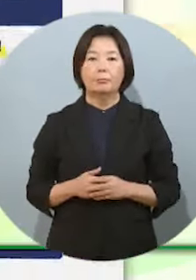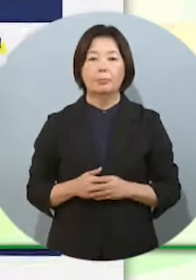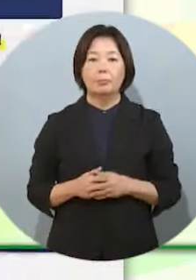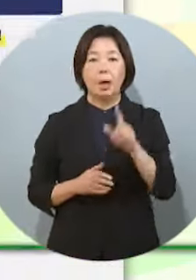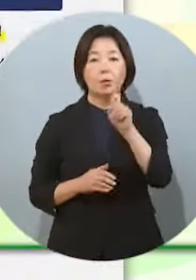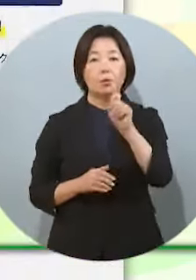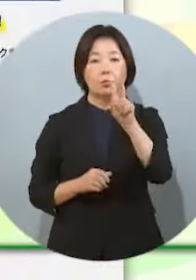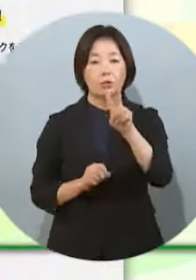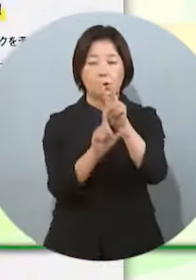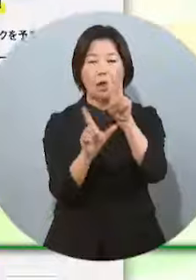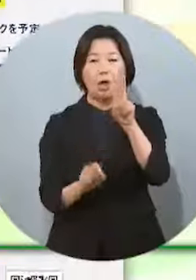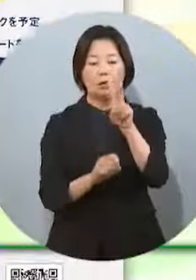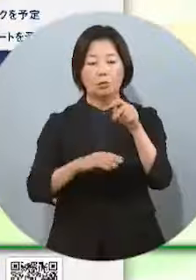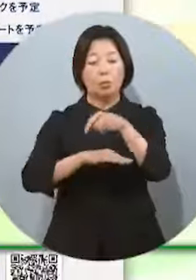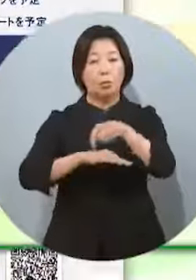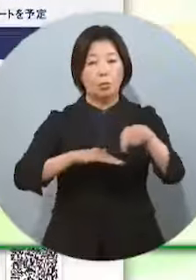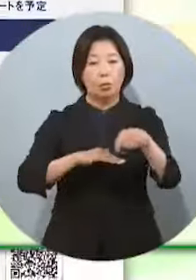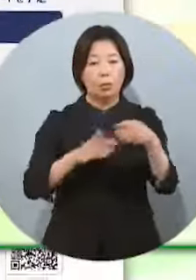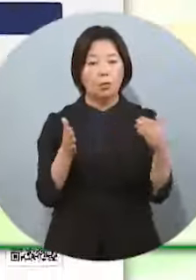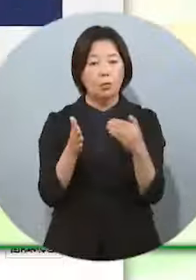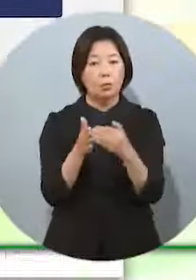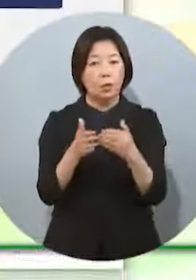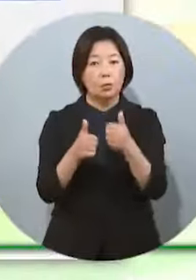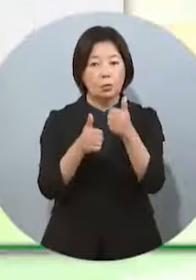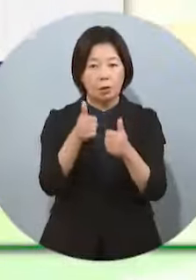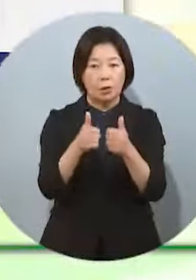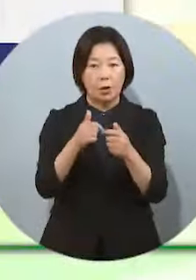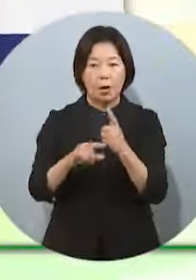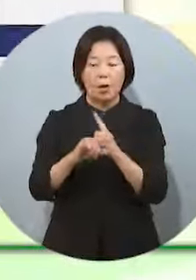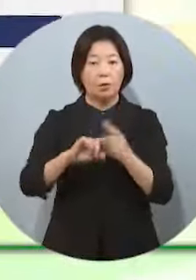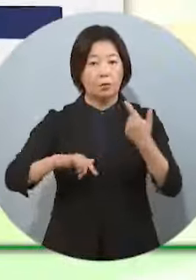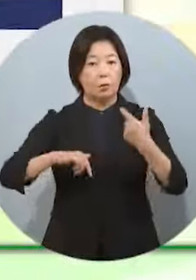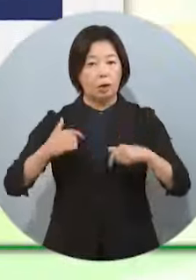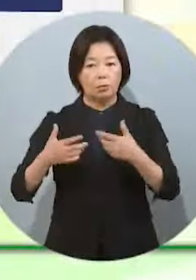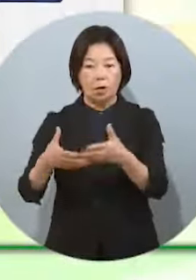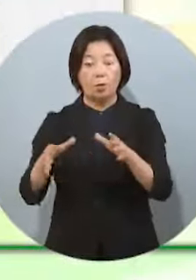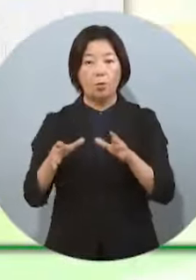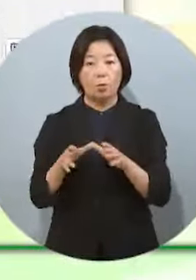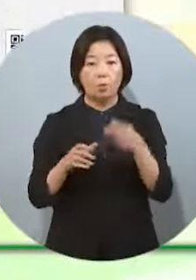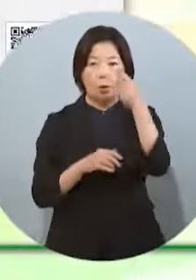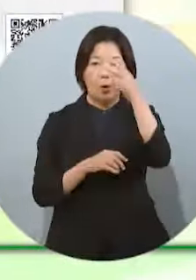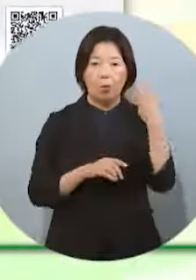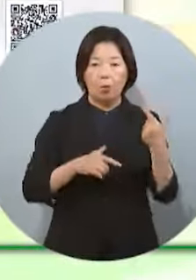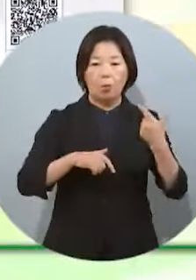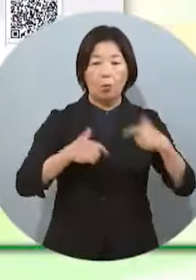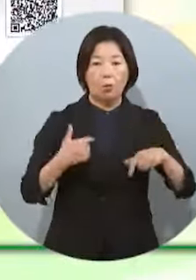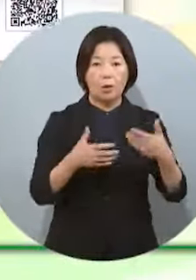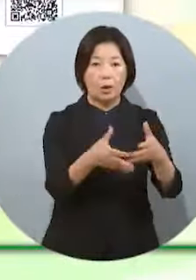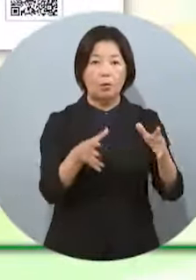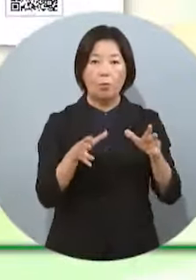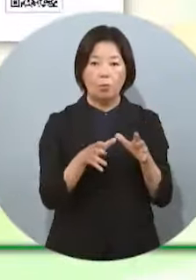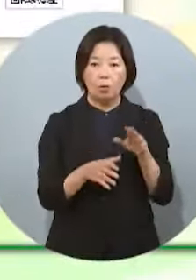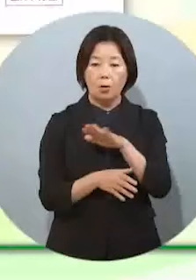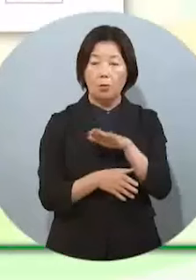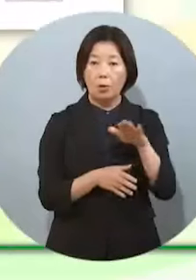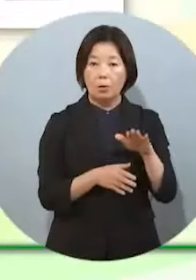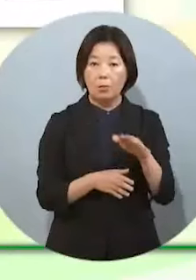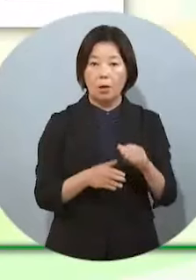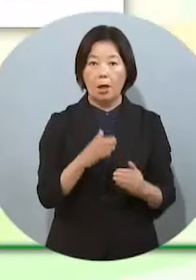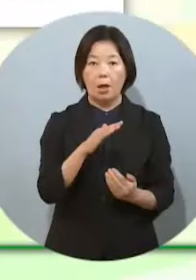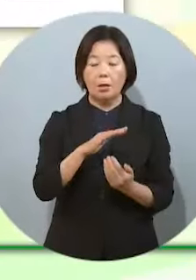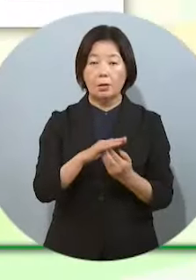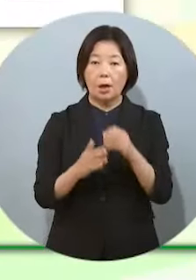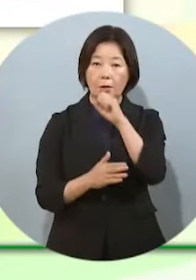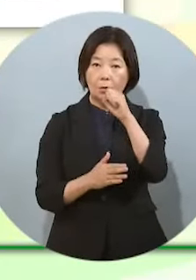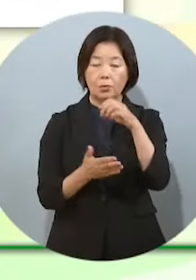12月に予定の最終審査で、中学生の部と高校生の部、それぞれ最優秀賞の